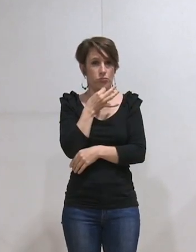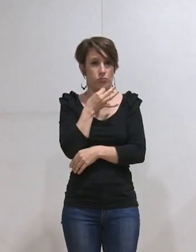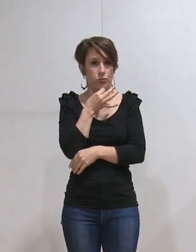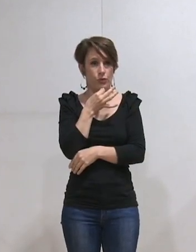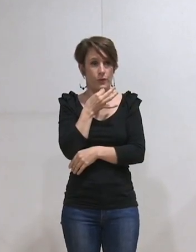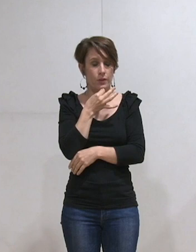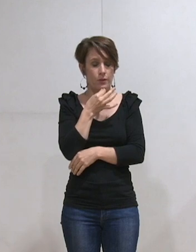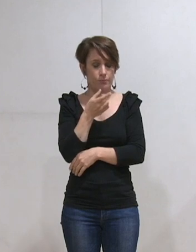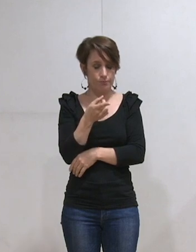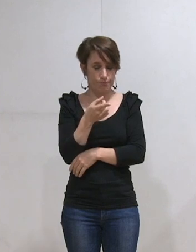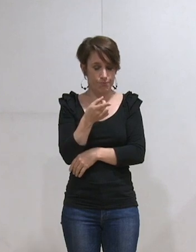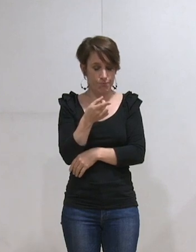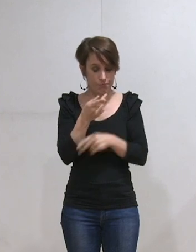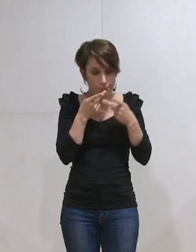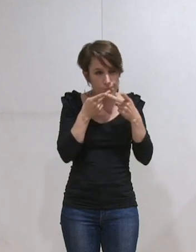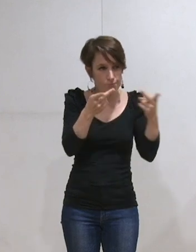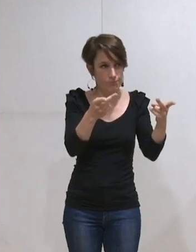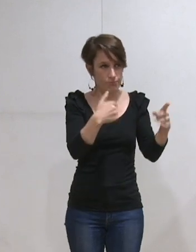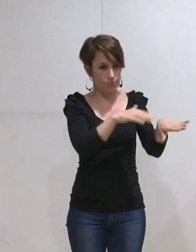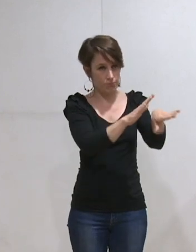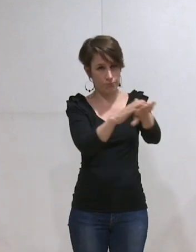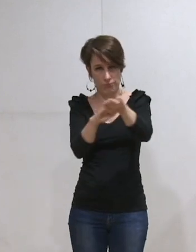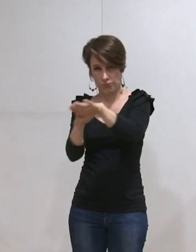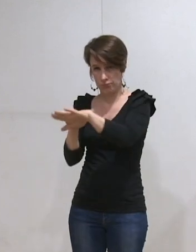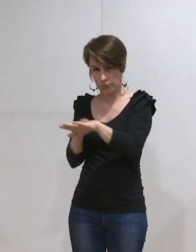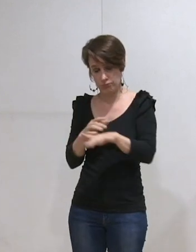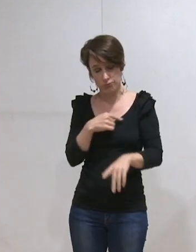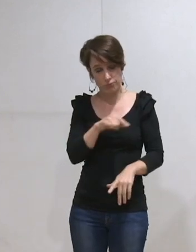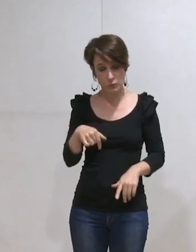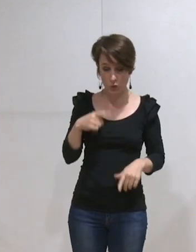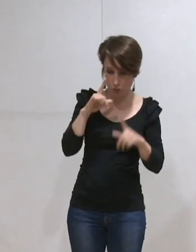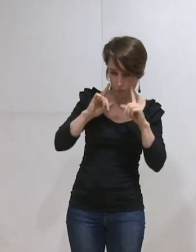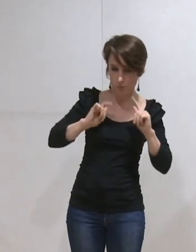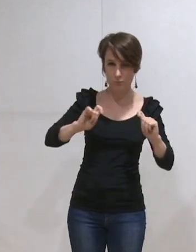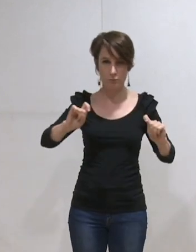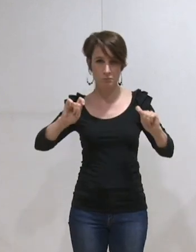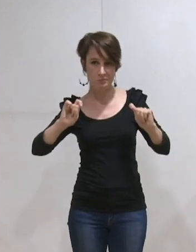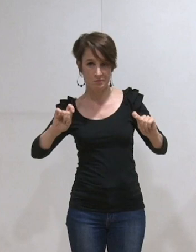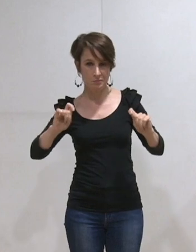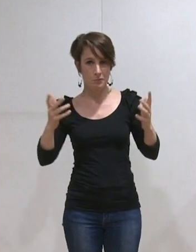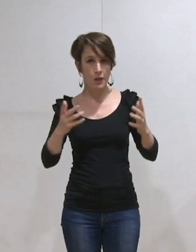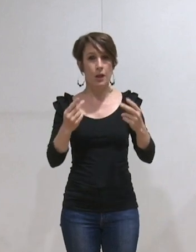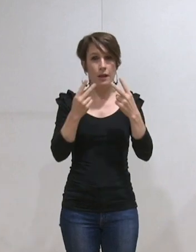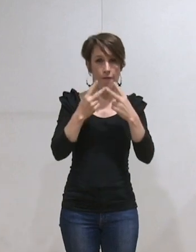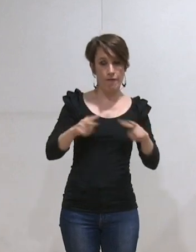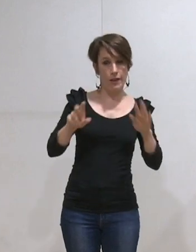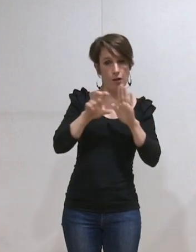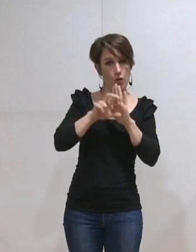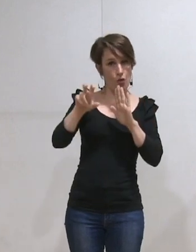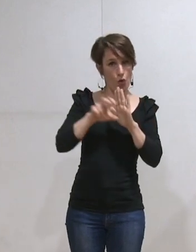serons particulièrement vigilant sur le fait que la ville continue à donner au